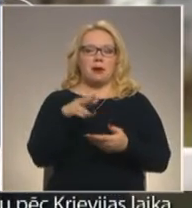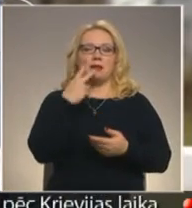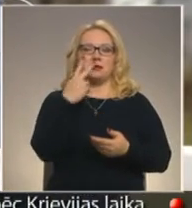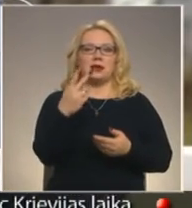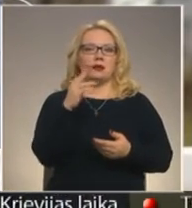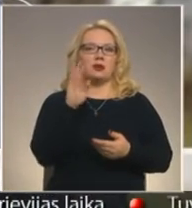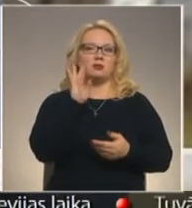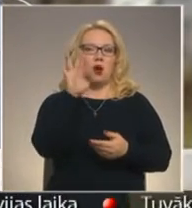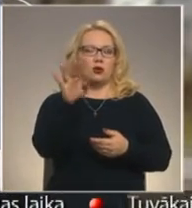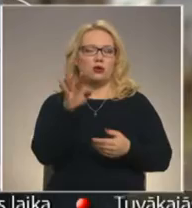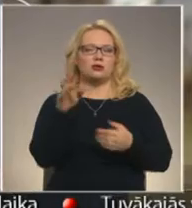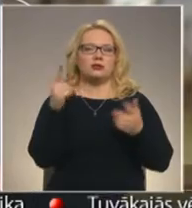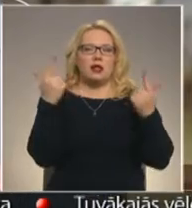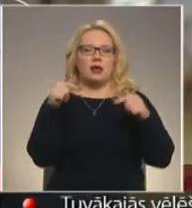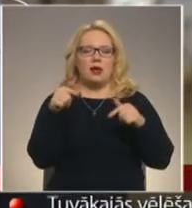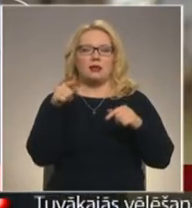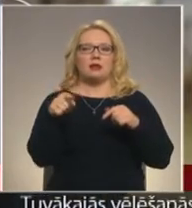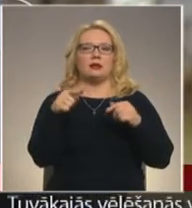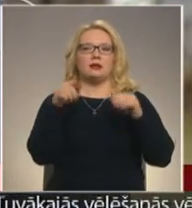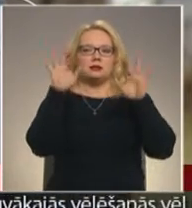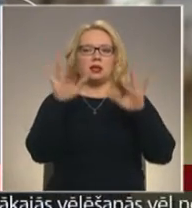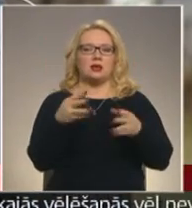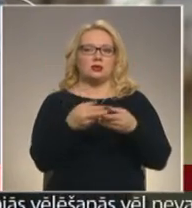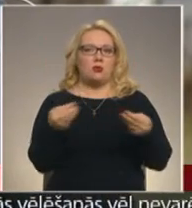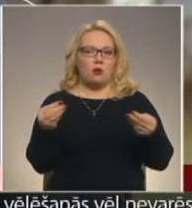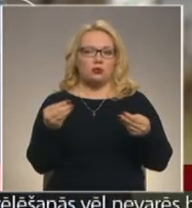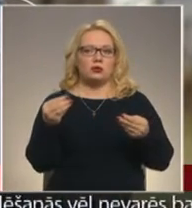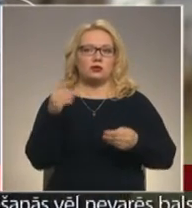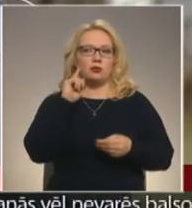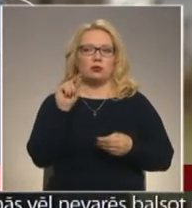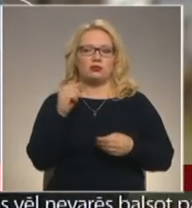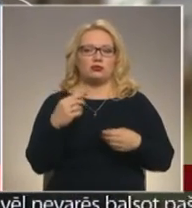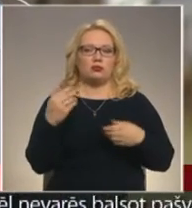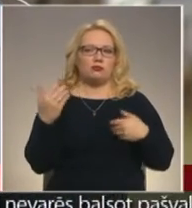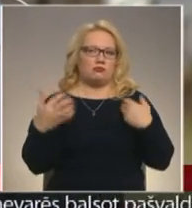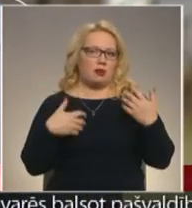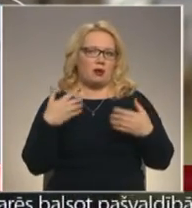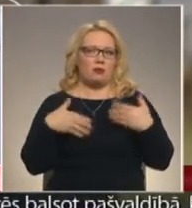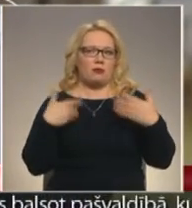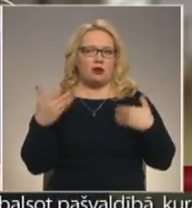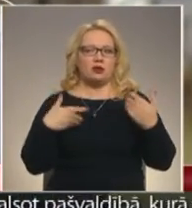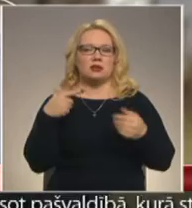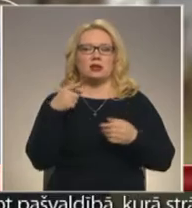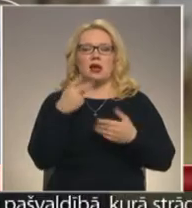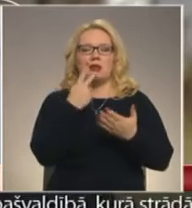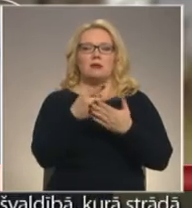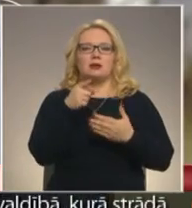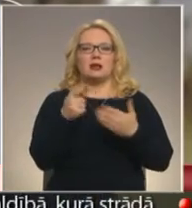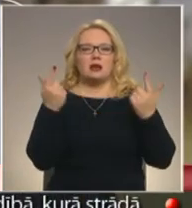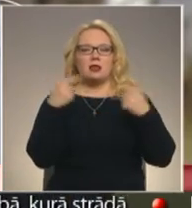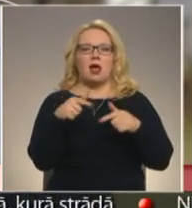tad tas sniegs it kā nokusīs līdz jaunajam gadam. Nu, protams, neliels bažs ir par to, ja skatāmies to prognozes, ka nāks